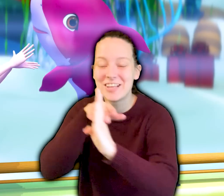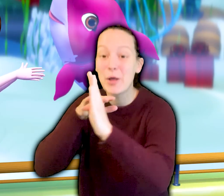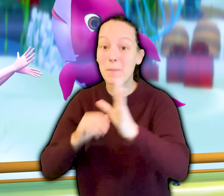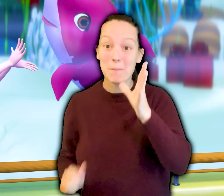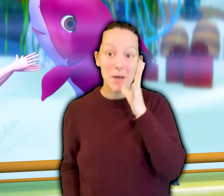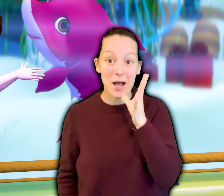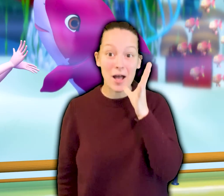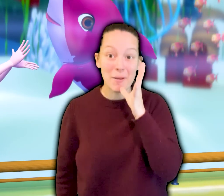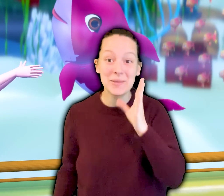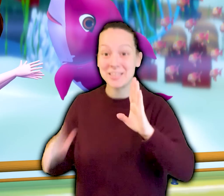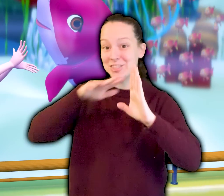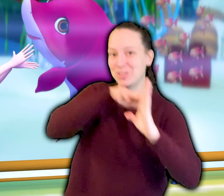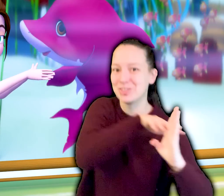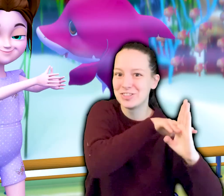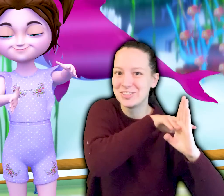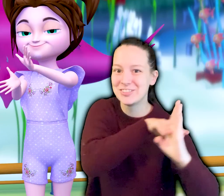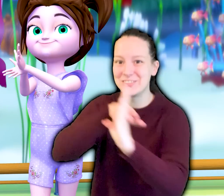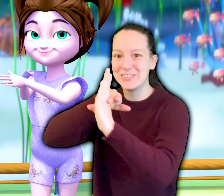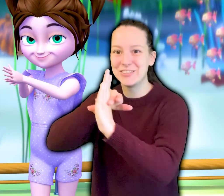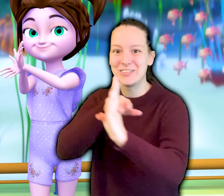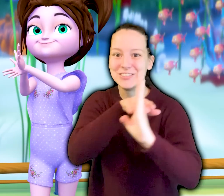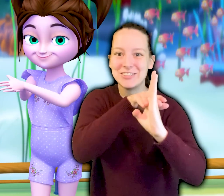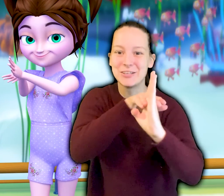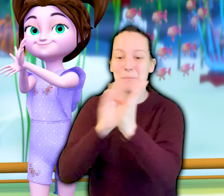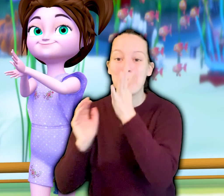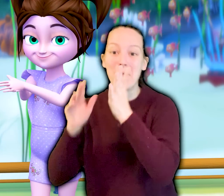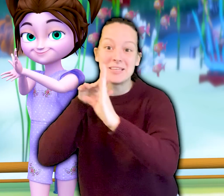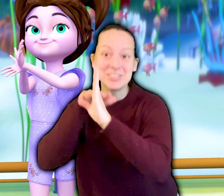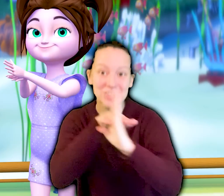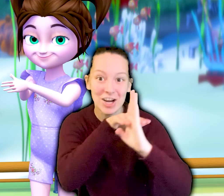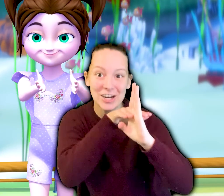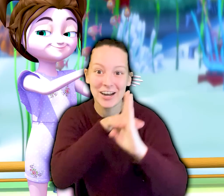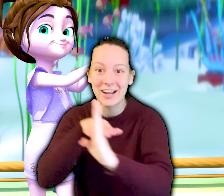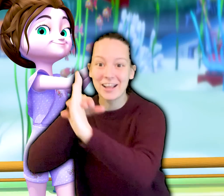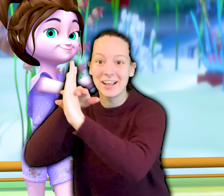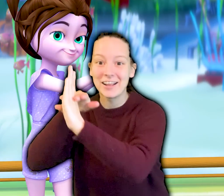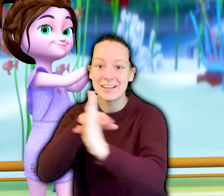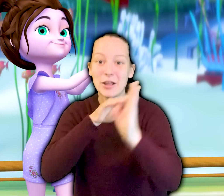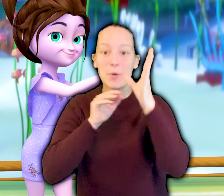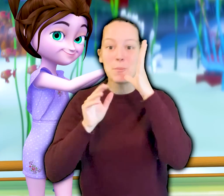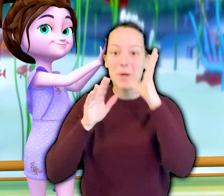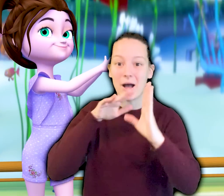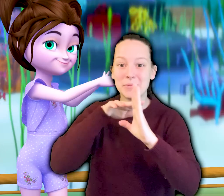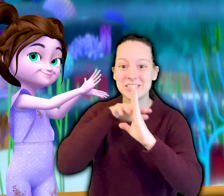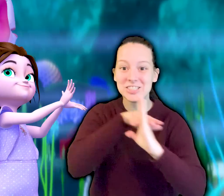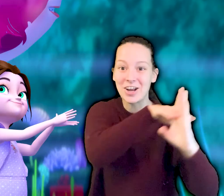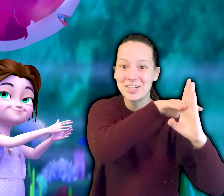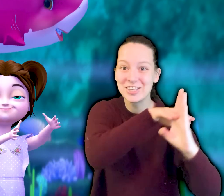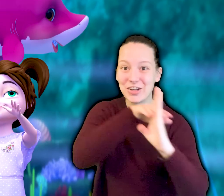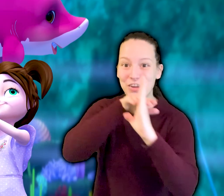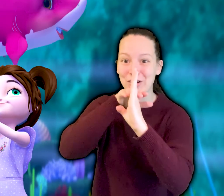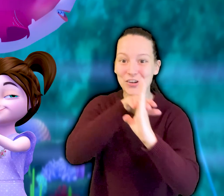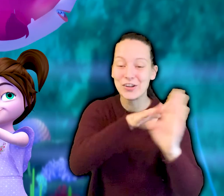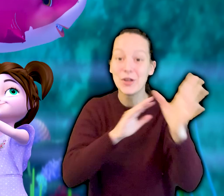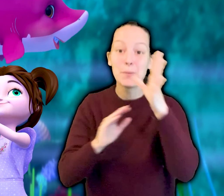メ、ママザメ、ママザメ、ママザ